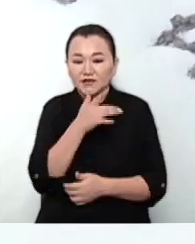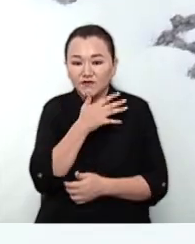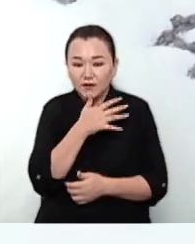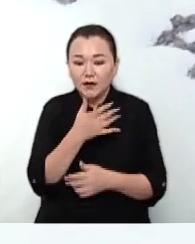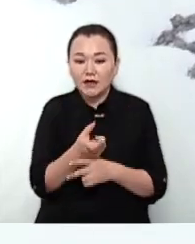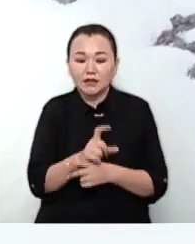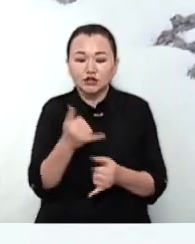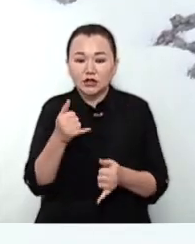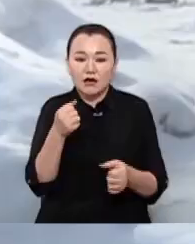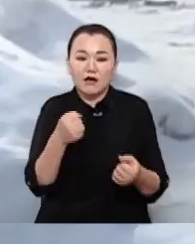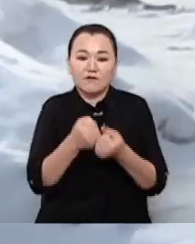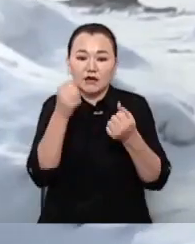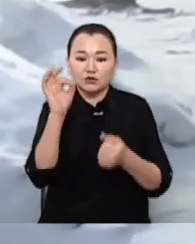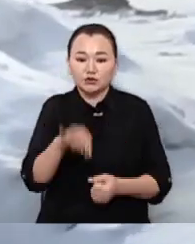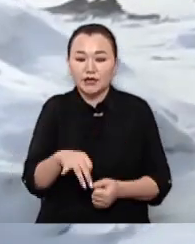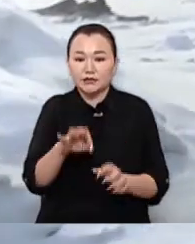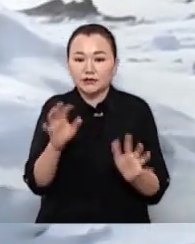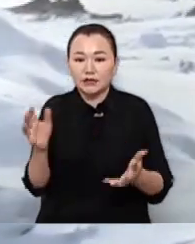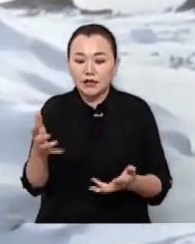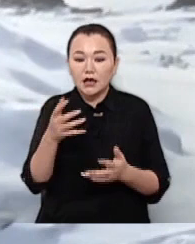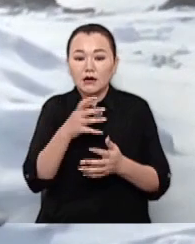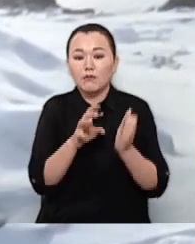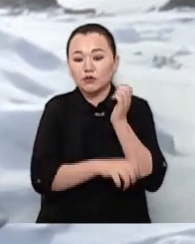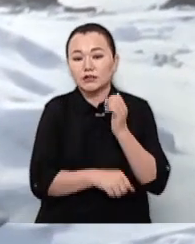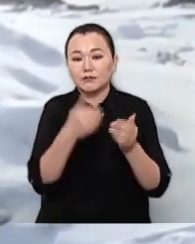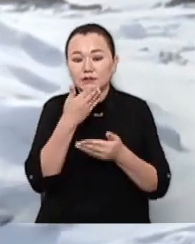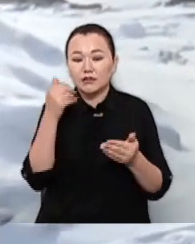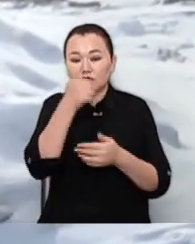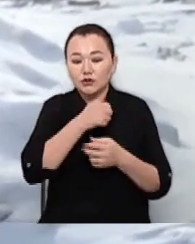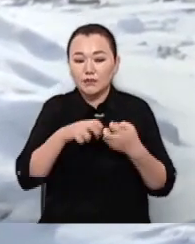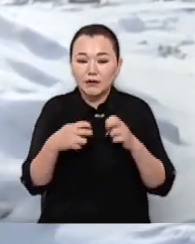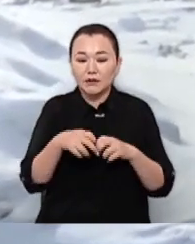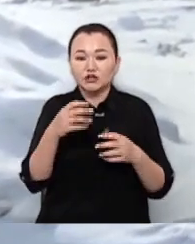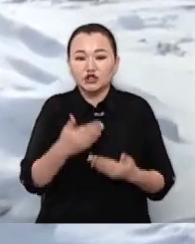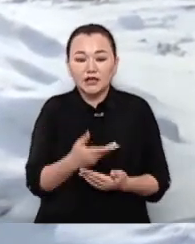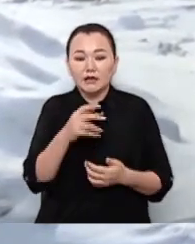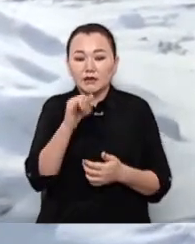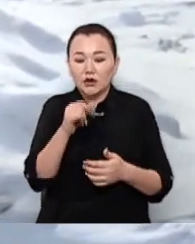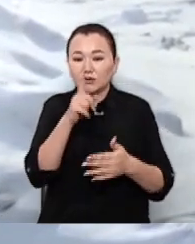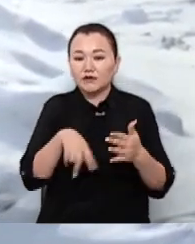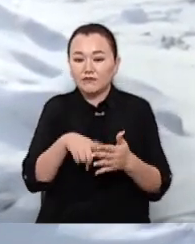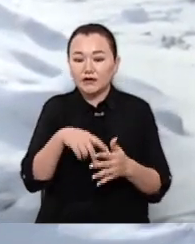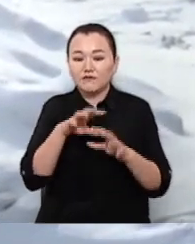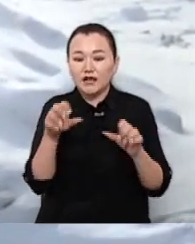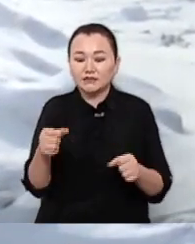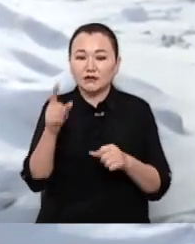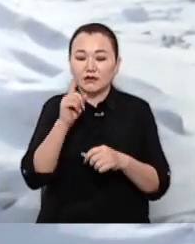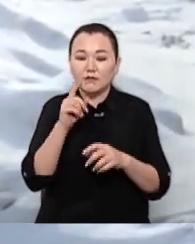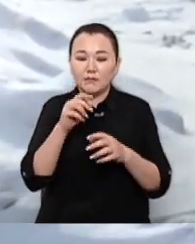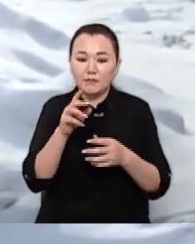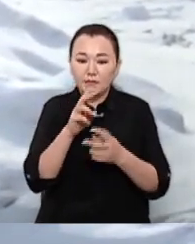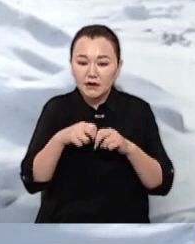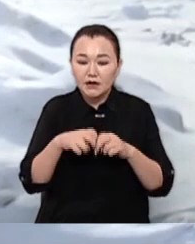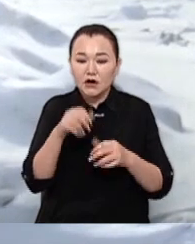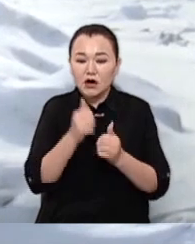и сейчас на ней аварии. После всех проблем последнего года жители Темиртау теперь не просто верят презентациям властей, а перепроверяют